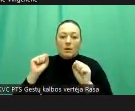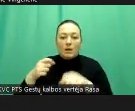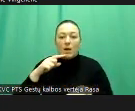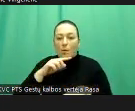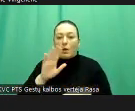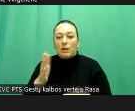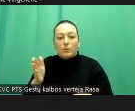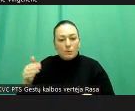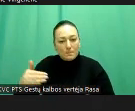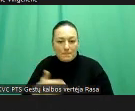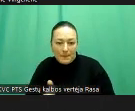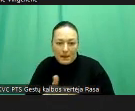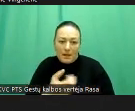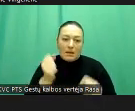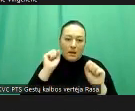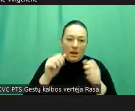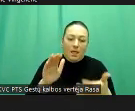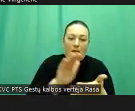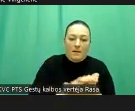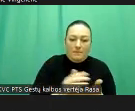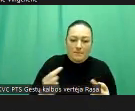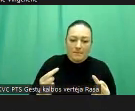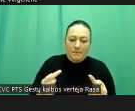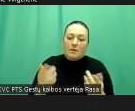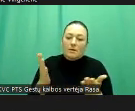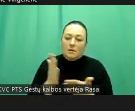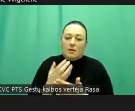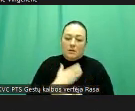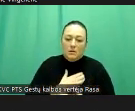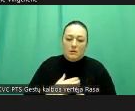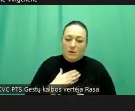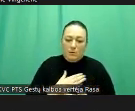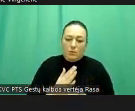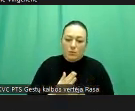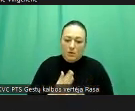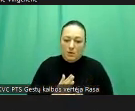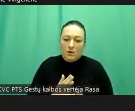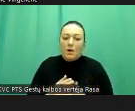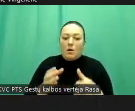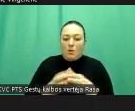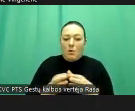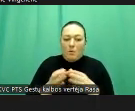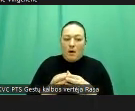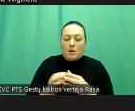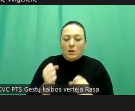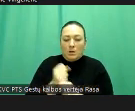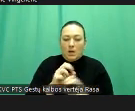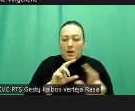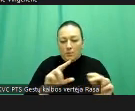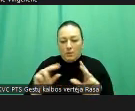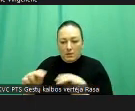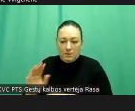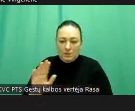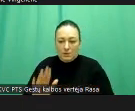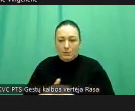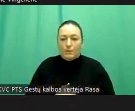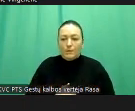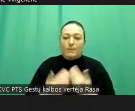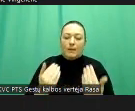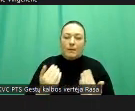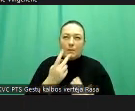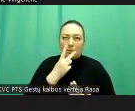ir gebenčių prisitaikyti yra lemiamos reikšmės komandinio darbo sėkmiai. Dabar